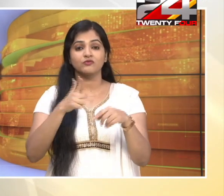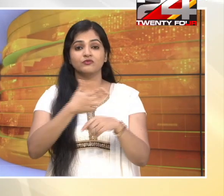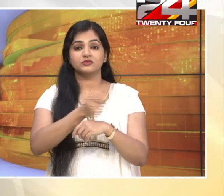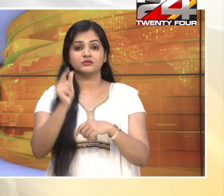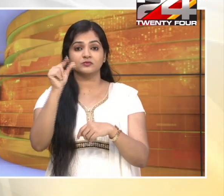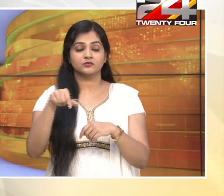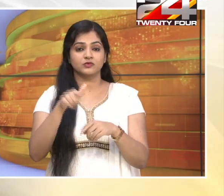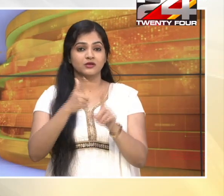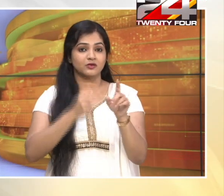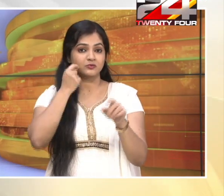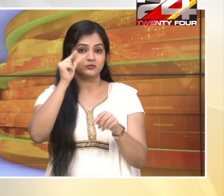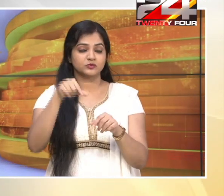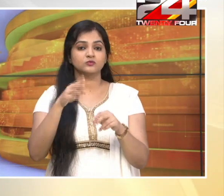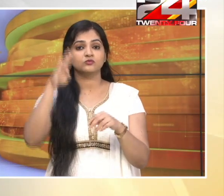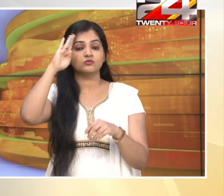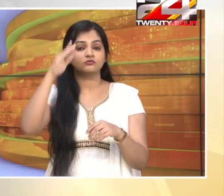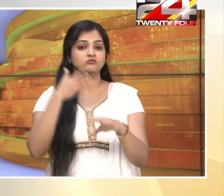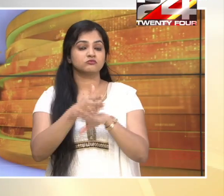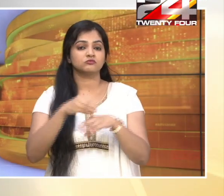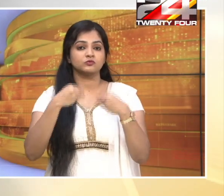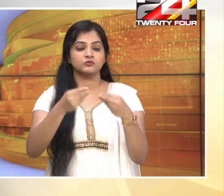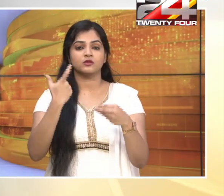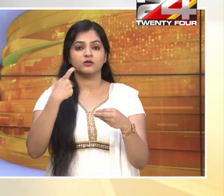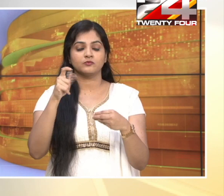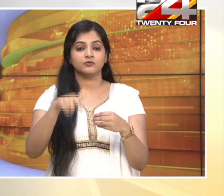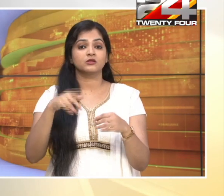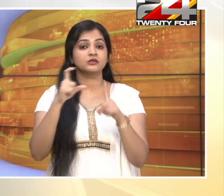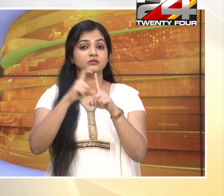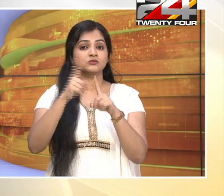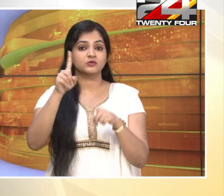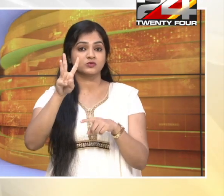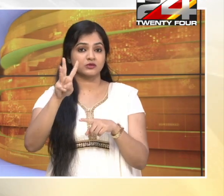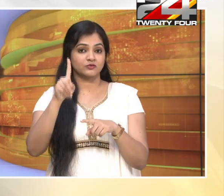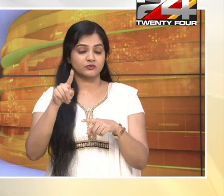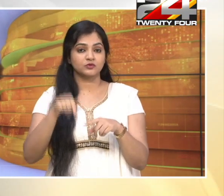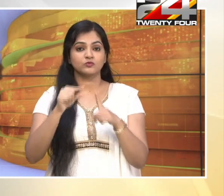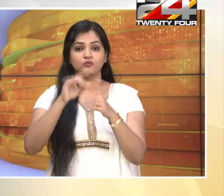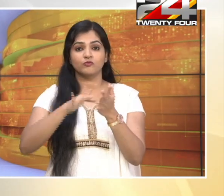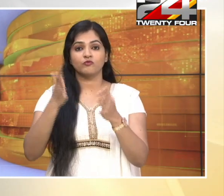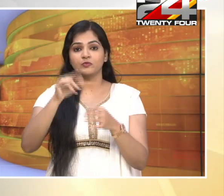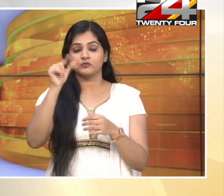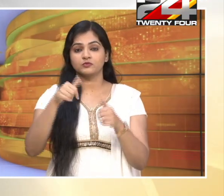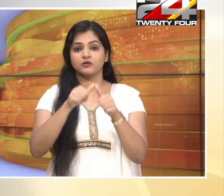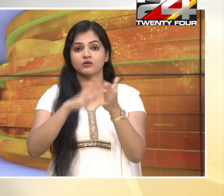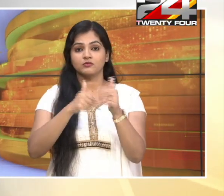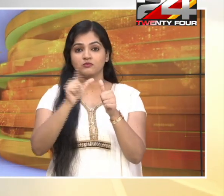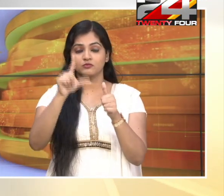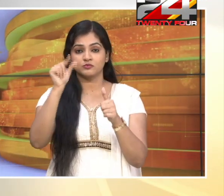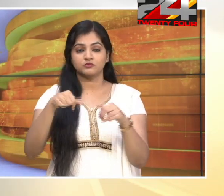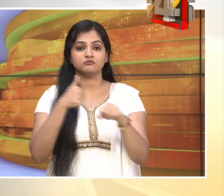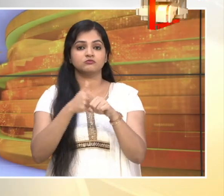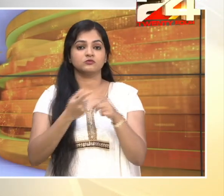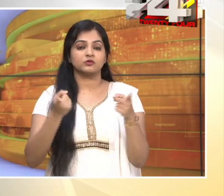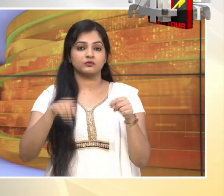യുവാവിനെ പോലീസ് ക്രൂരമായി മർദ്ദിച്ചെന്നാണ് പരാതി ഡിസംബർ 31നാണ് പുന്നപ്ര സ്വദേശി അമൽ ബാബുവിനെ മർദ്ദനമേറ്റത് പരിക്കേറ്റ അമൽ